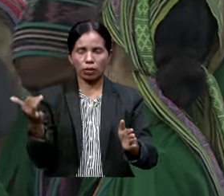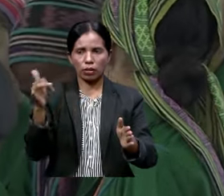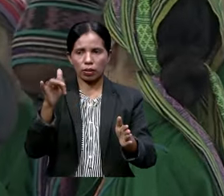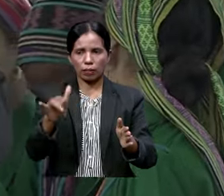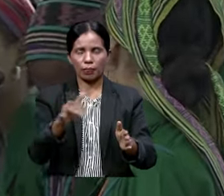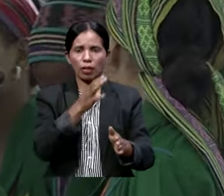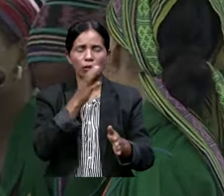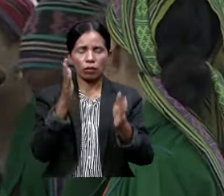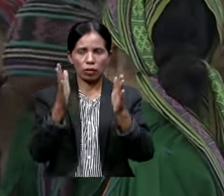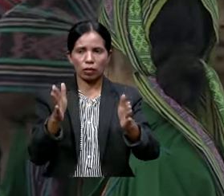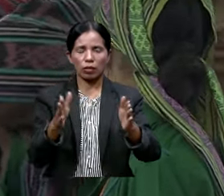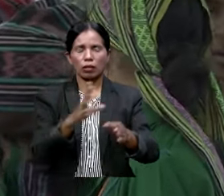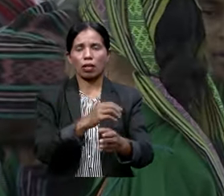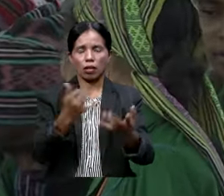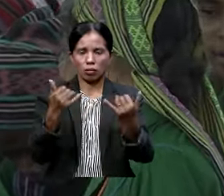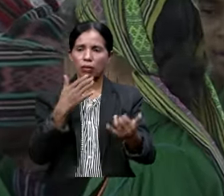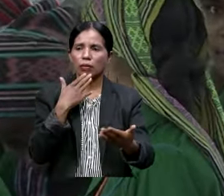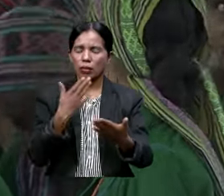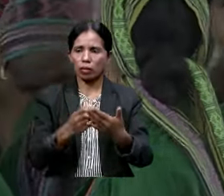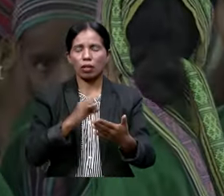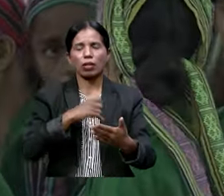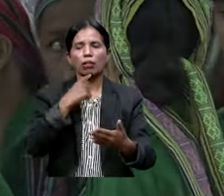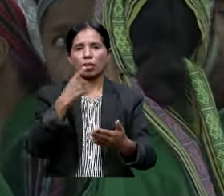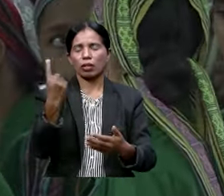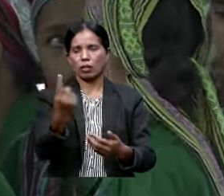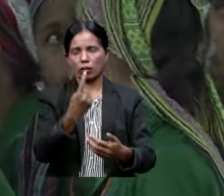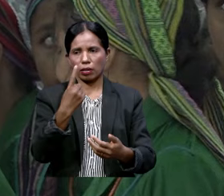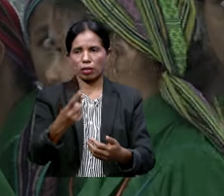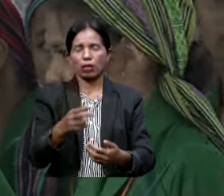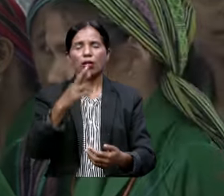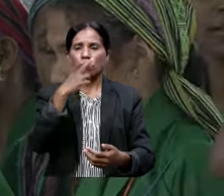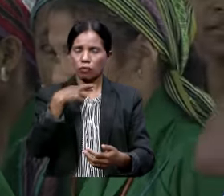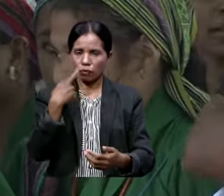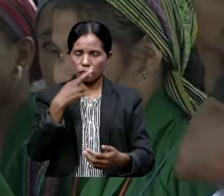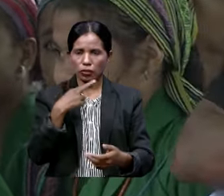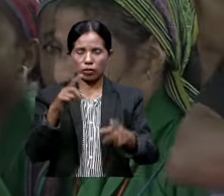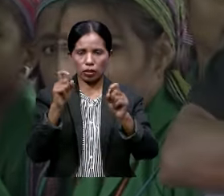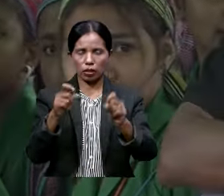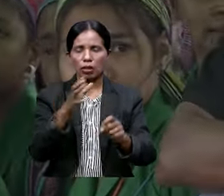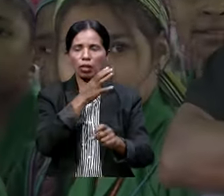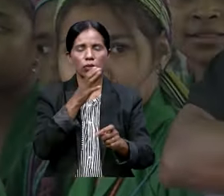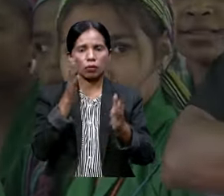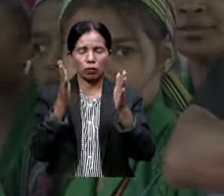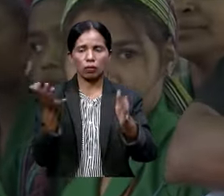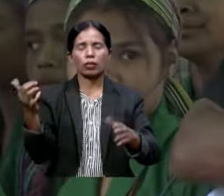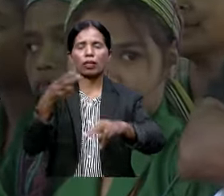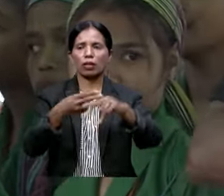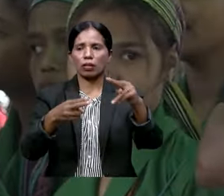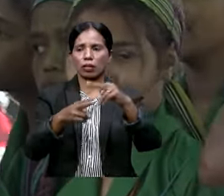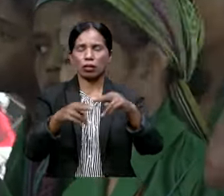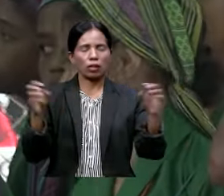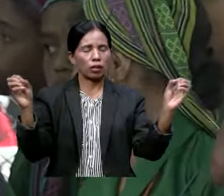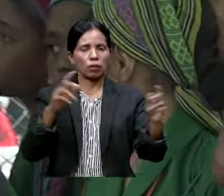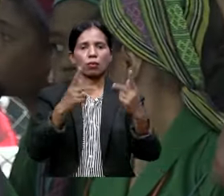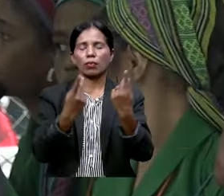ida agrikultura moderna. Haudian bebe kona. Presu fos tengki agrikultor serne limang. Laos importador ne